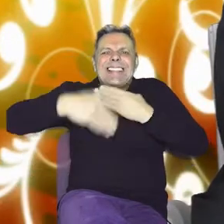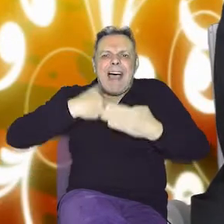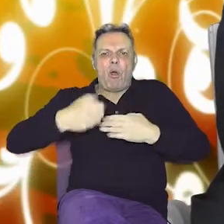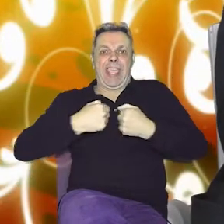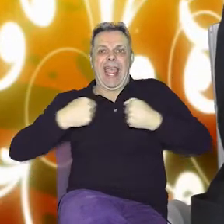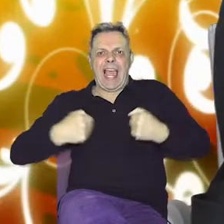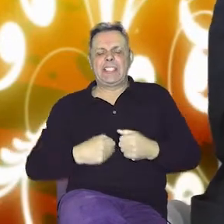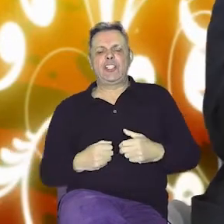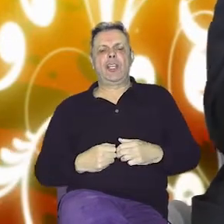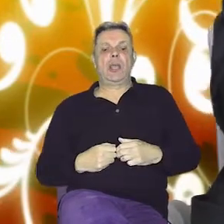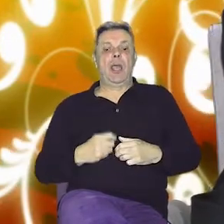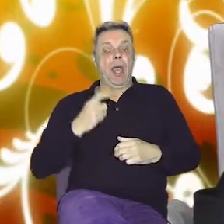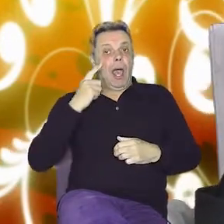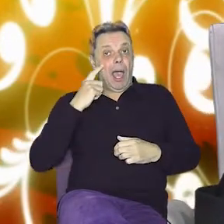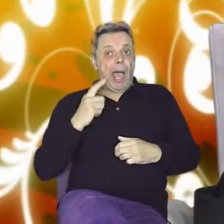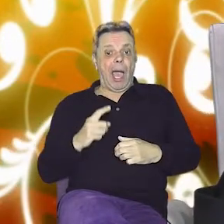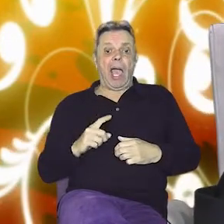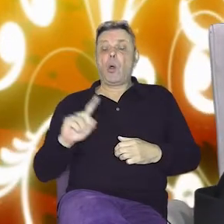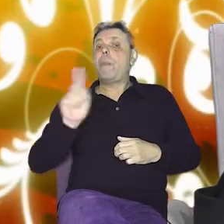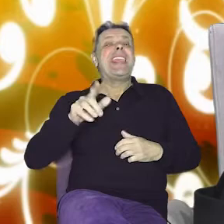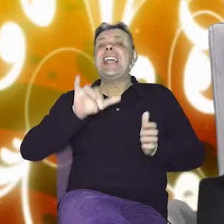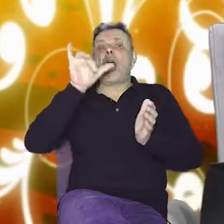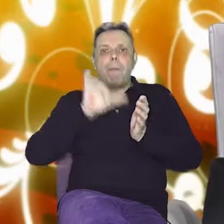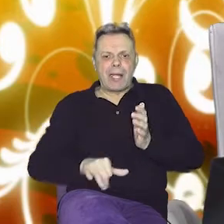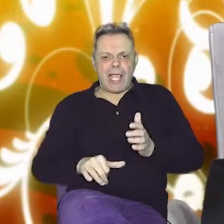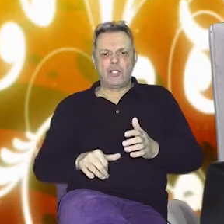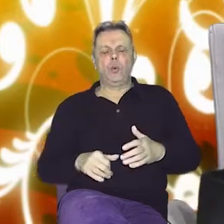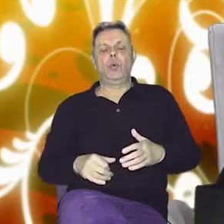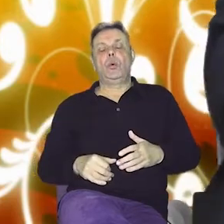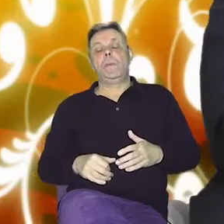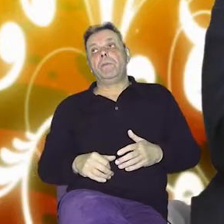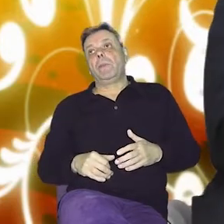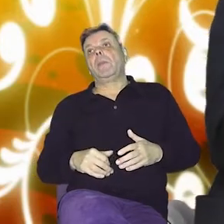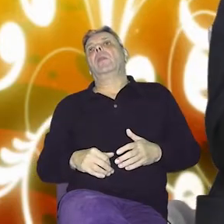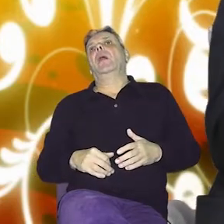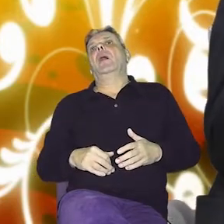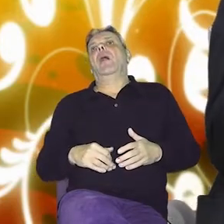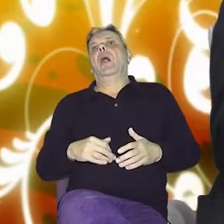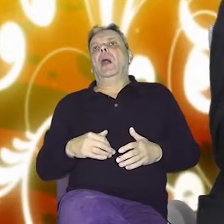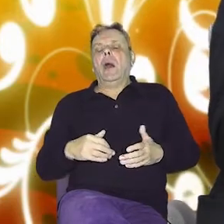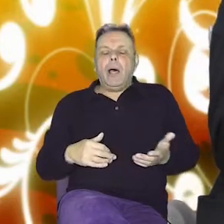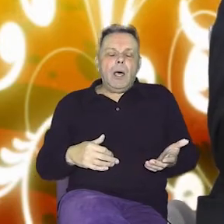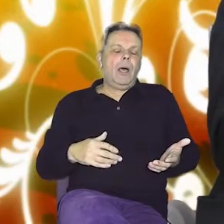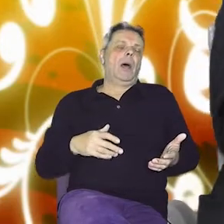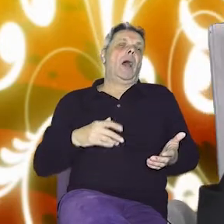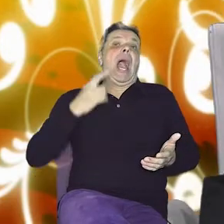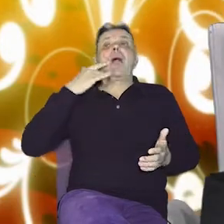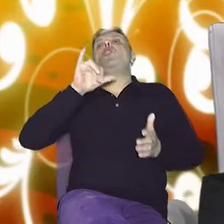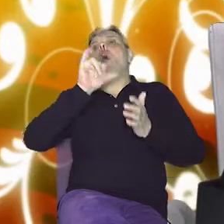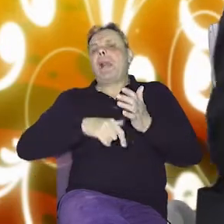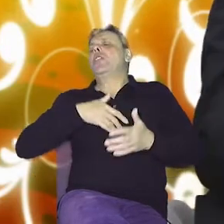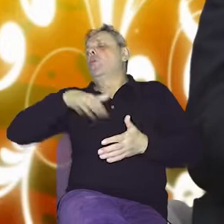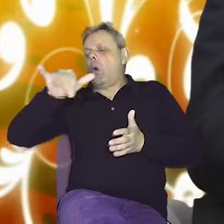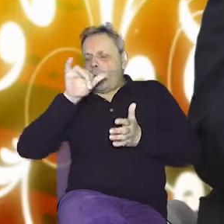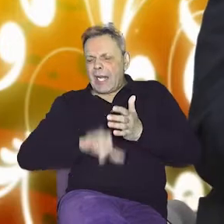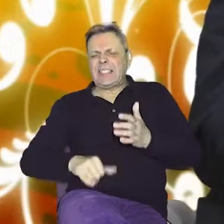zavoj, treba ga nositi. Ako nije za operaciju ili ga treba operirati, ako nije, a treba nositi cijeli život. Me ja